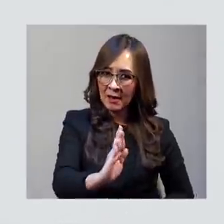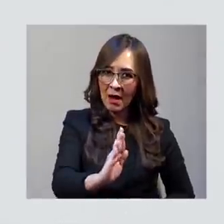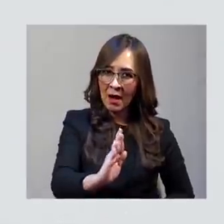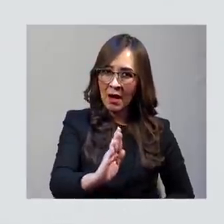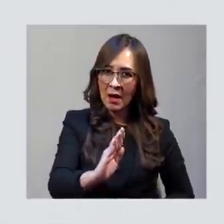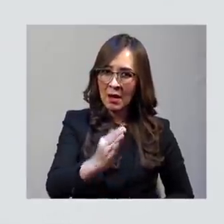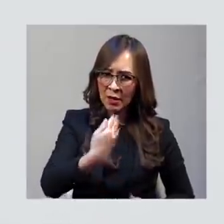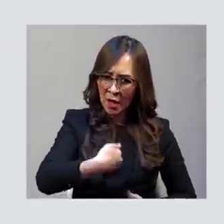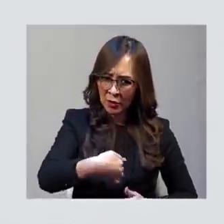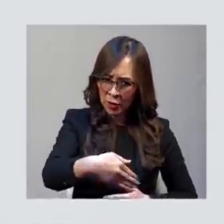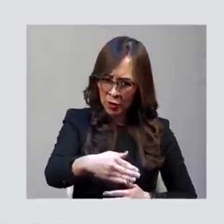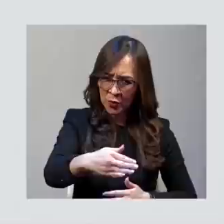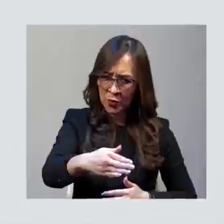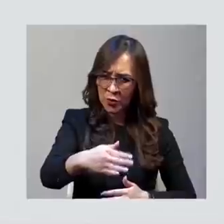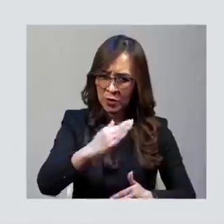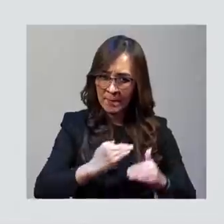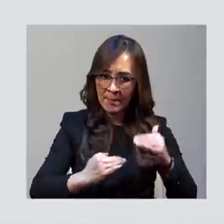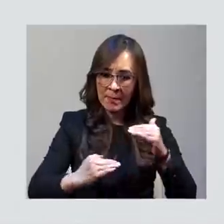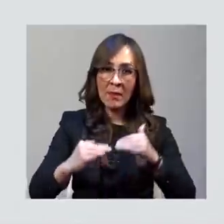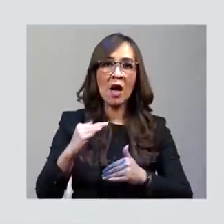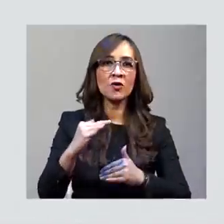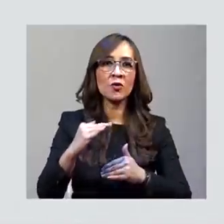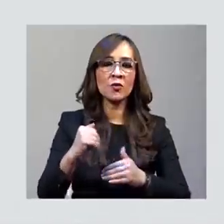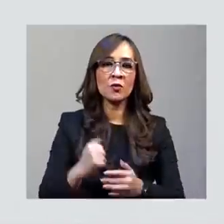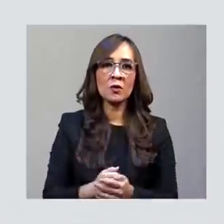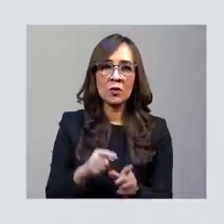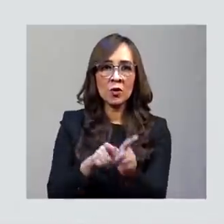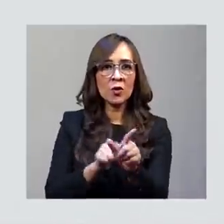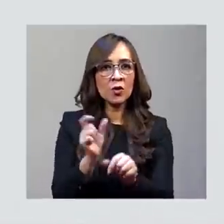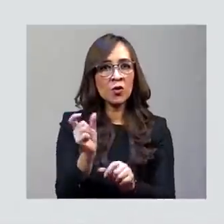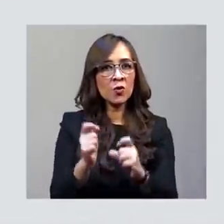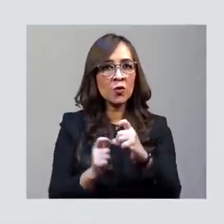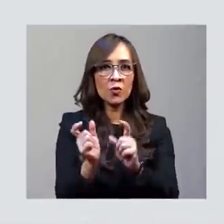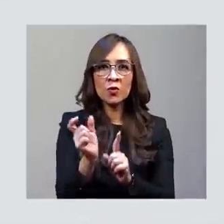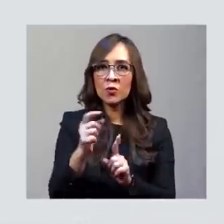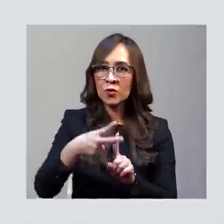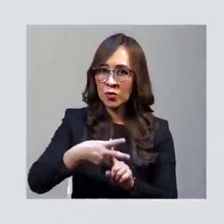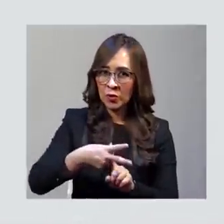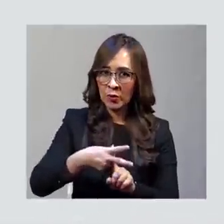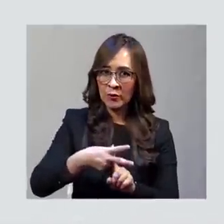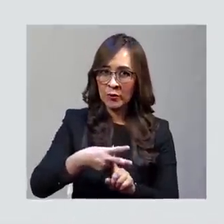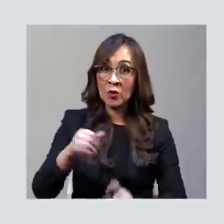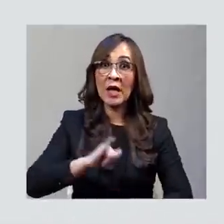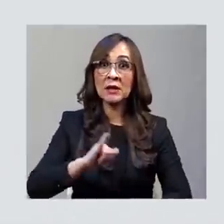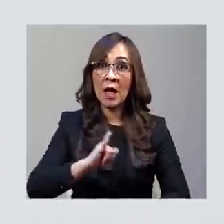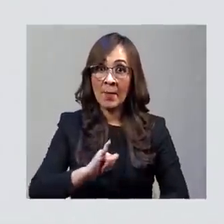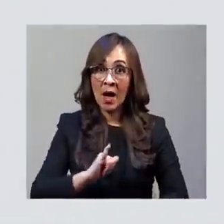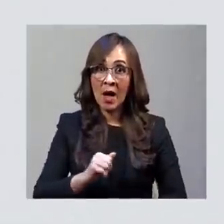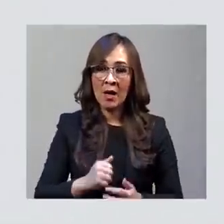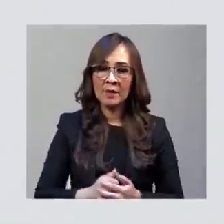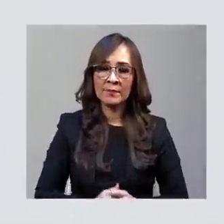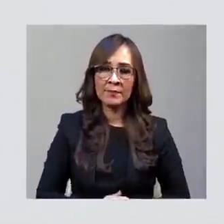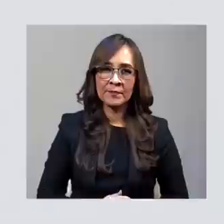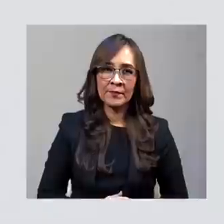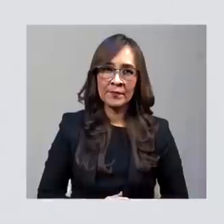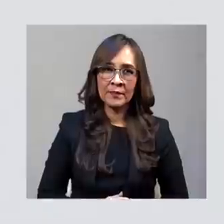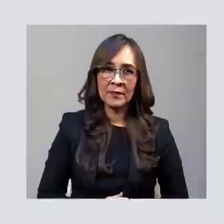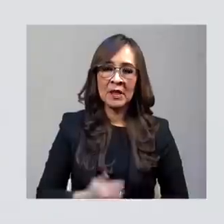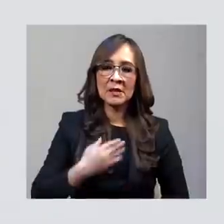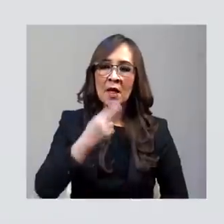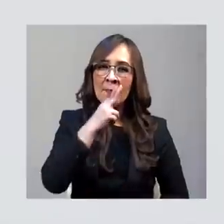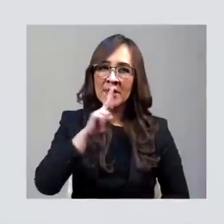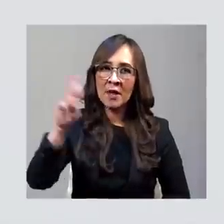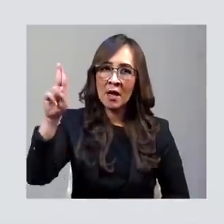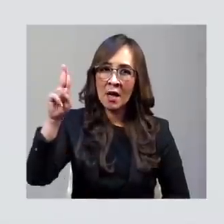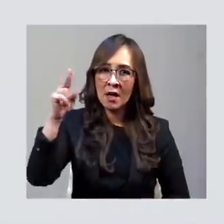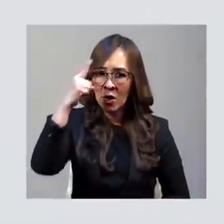Yusuf yang tadi hanya budak, setia sama Tuhan, terus mengalami kemajuan. Dan saya tetap percaya dia Tuhan Yesus yang tidak berubah